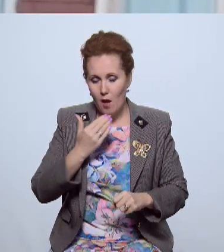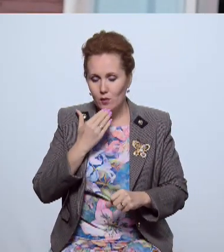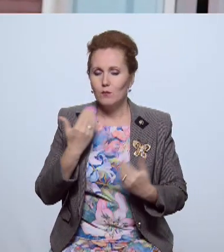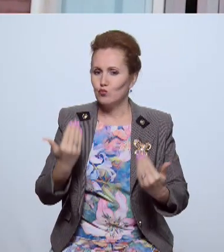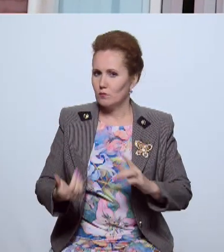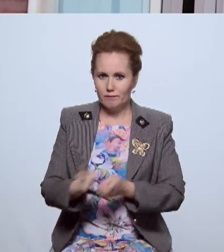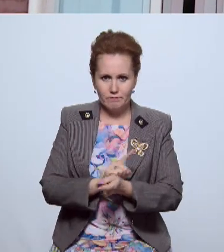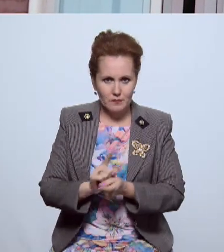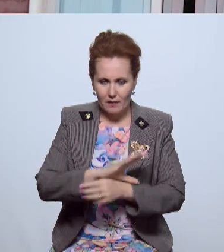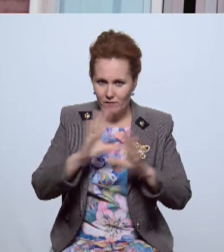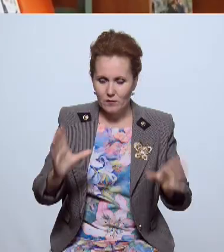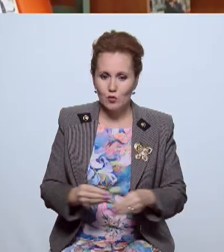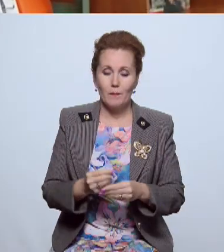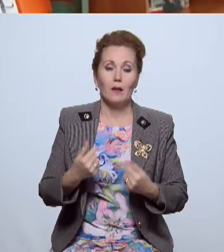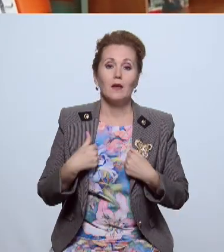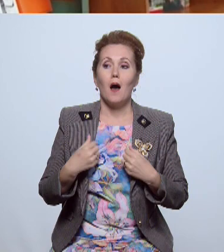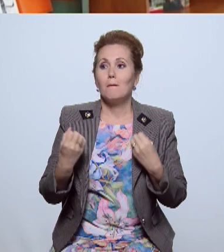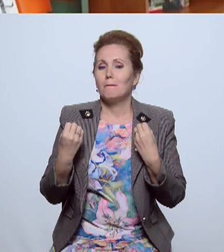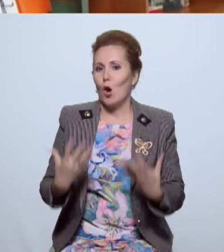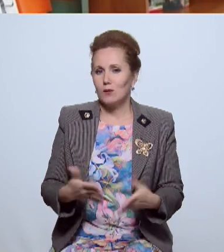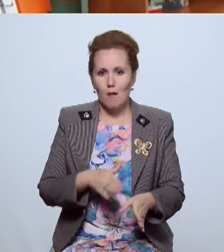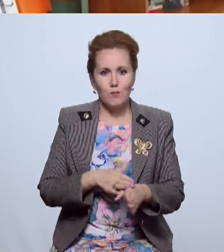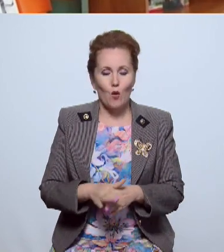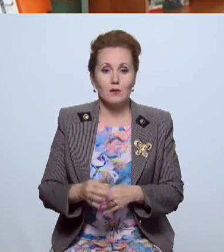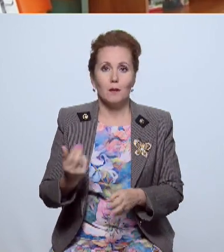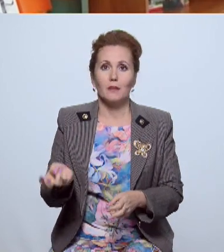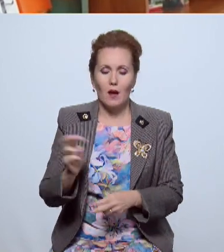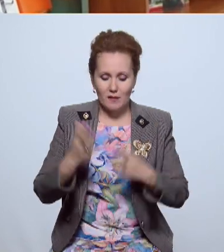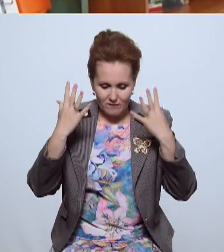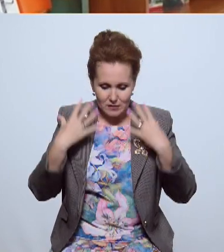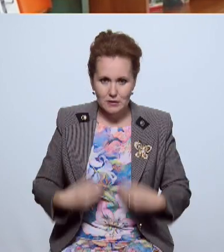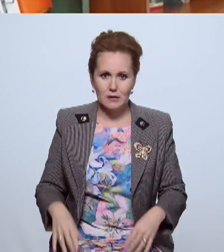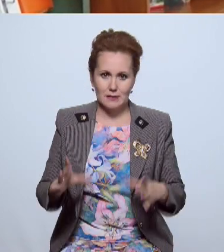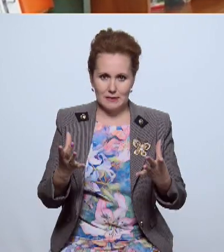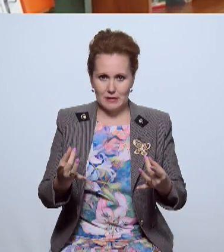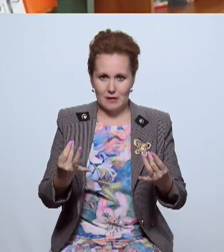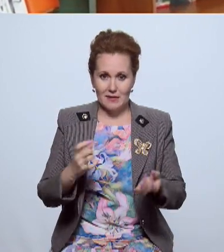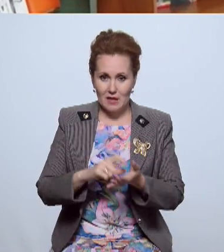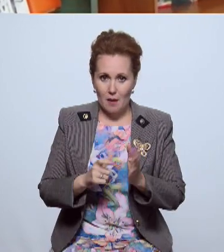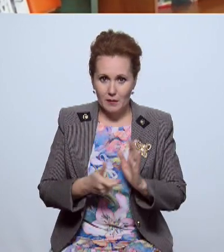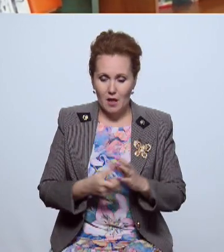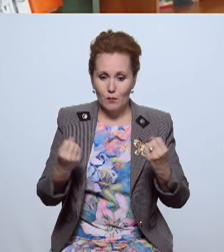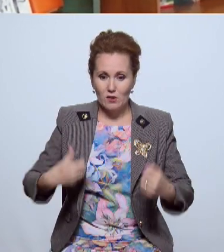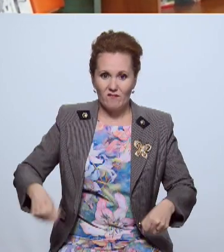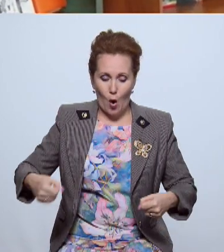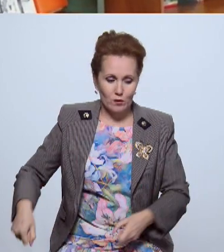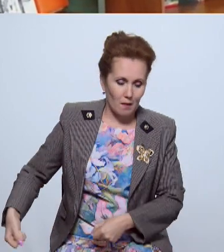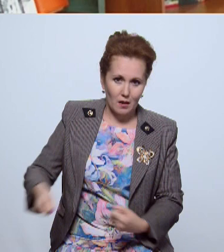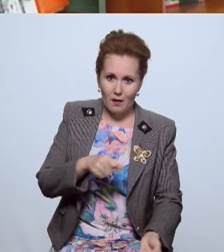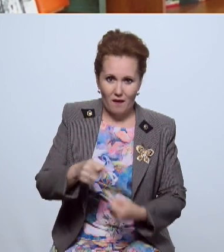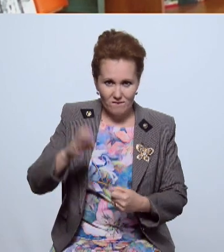сотрудников экстремальными. Я просто полностью вся приходила сырая из этого кабинета, выносили ведрами